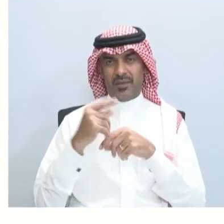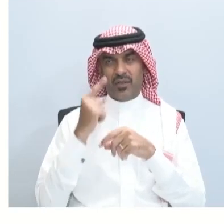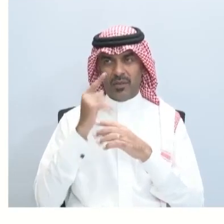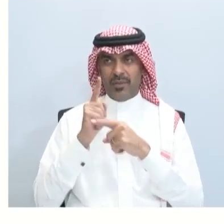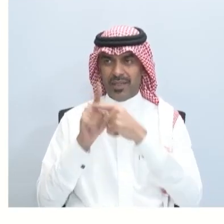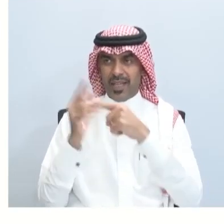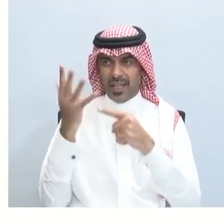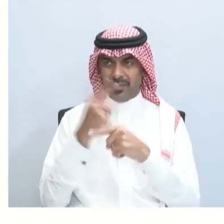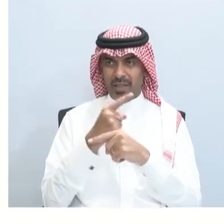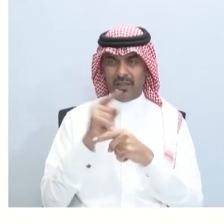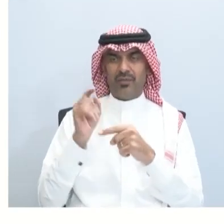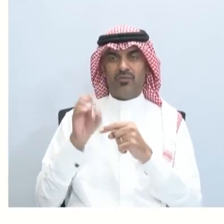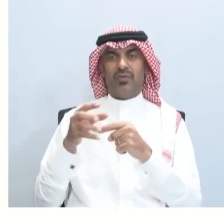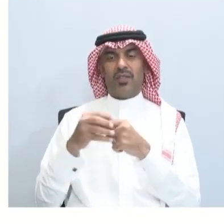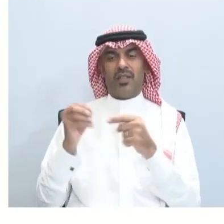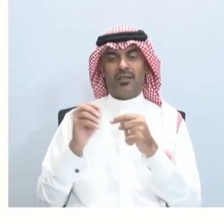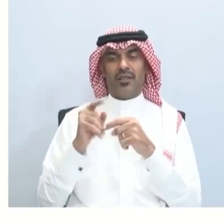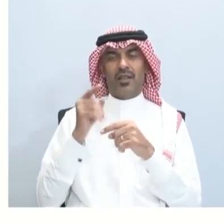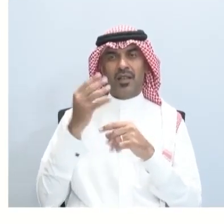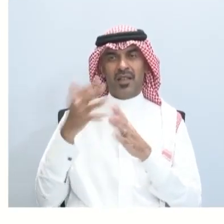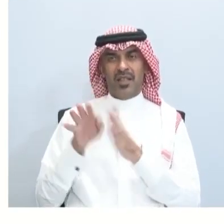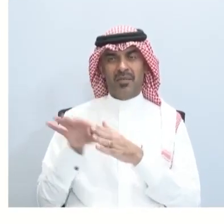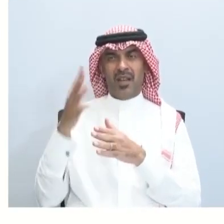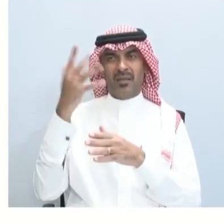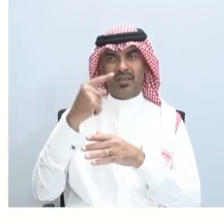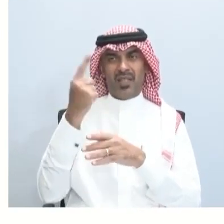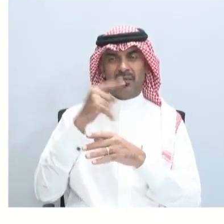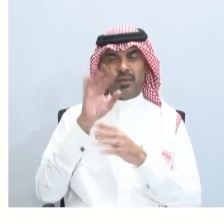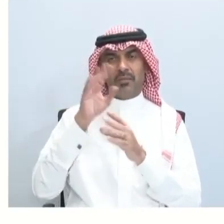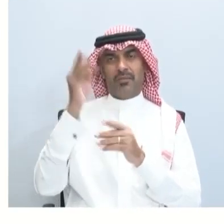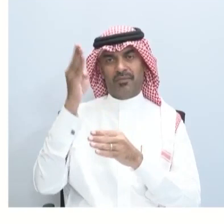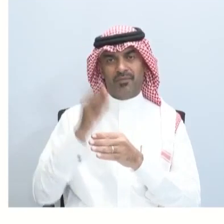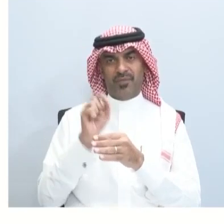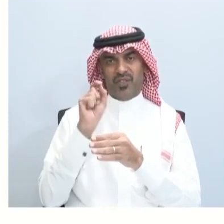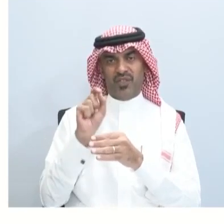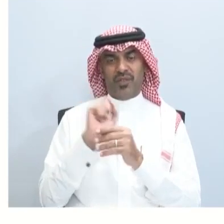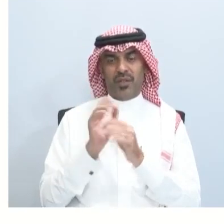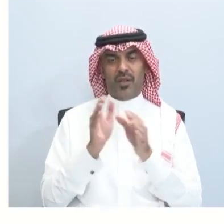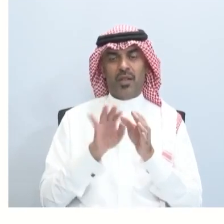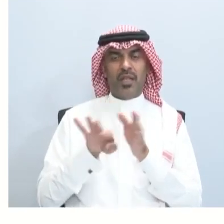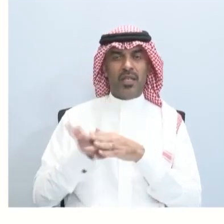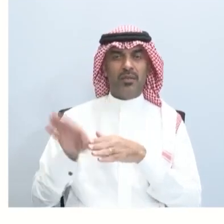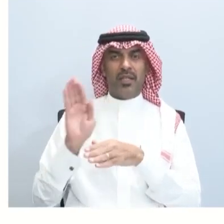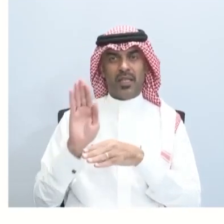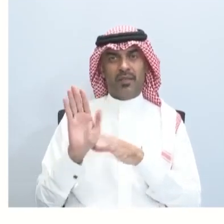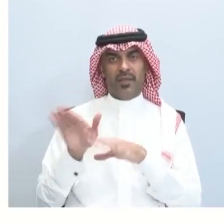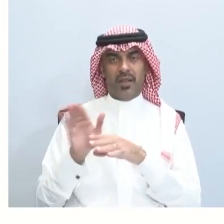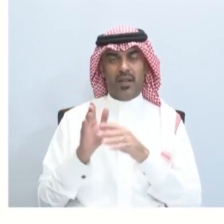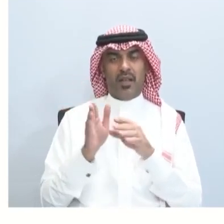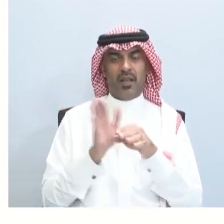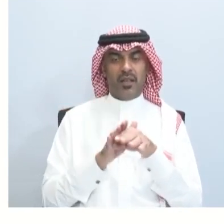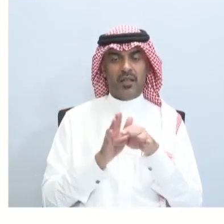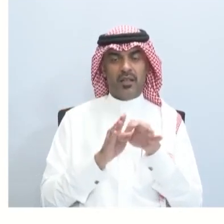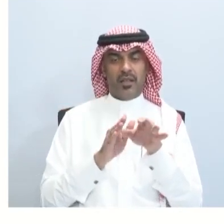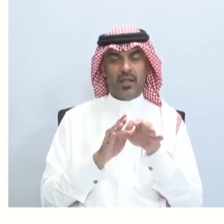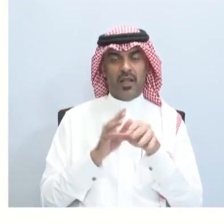نعم في الطرف الايمن نختصر خمسه عشر ناقص خمسه عشر يتبقى لدي في الطرف الايمن سين اكبر من